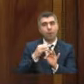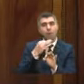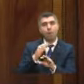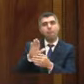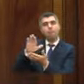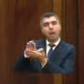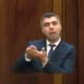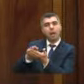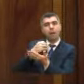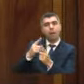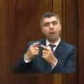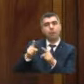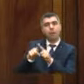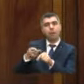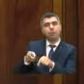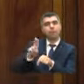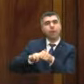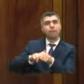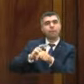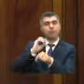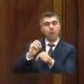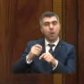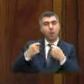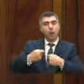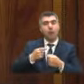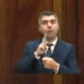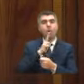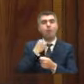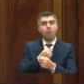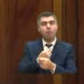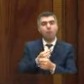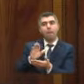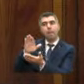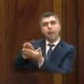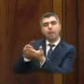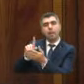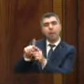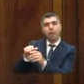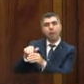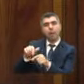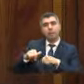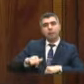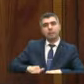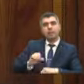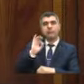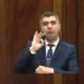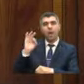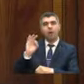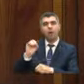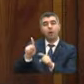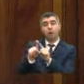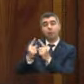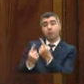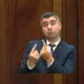برؤوس خلافات المرحلة لتعيينكم كرئيس الحكومة بالرؤوس المتجسدة في وزراء يعتبرون أنفسهم سبر